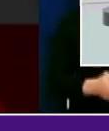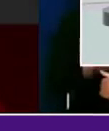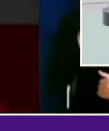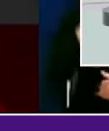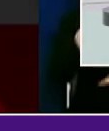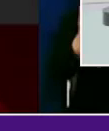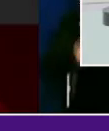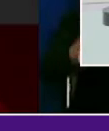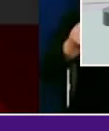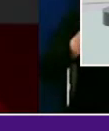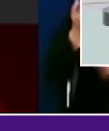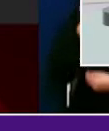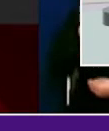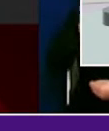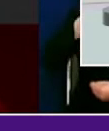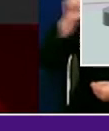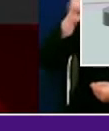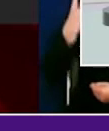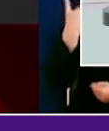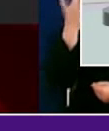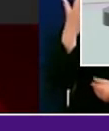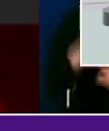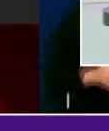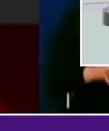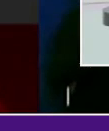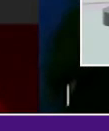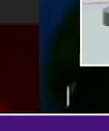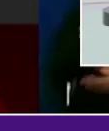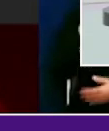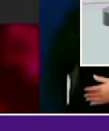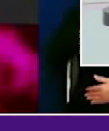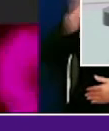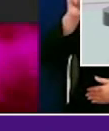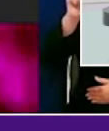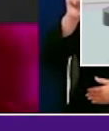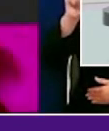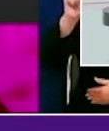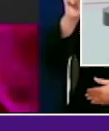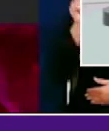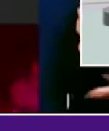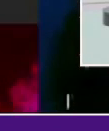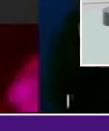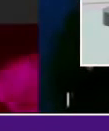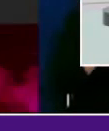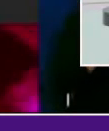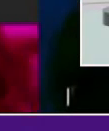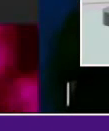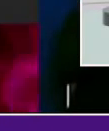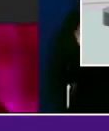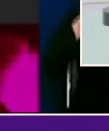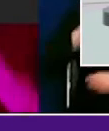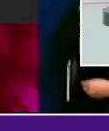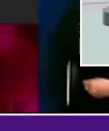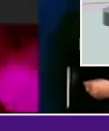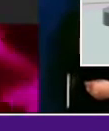แถลงเพราะฉะนั้นข้อมูลนี้ยืนยันได้ว่าเป็นข้อมูลที่เป็นจริงนะคะยืนยันได้กรณีที่ 1ที่